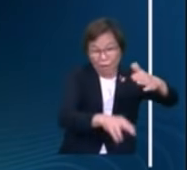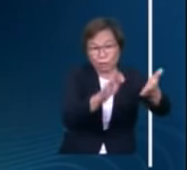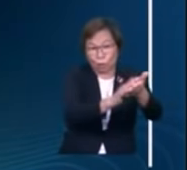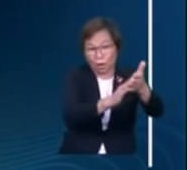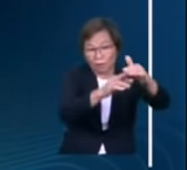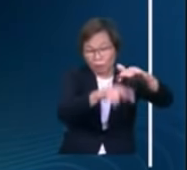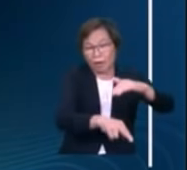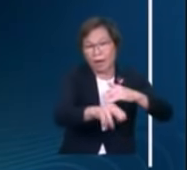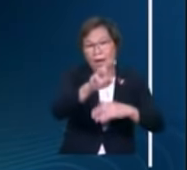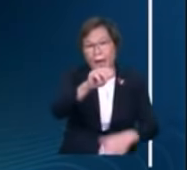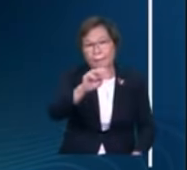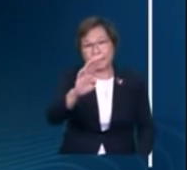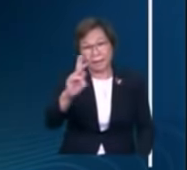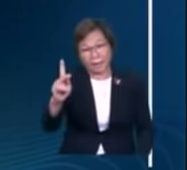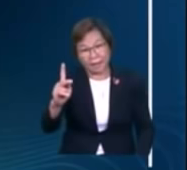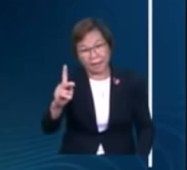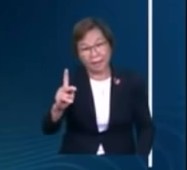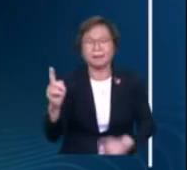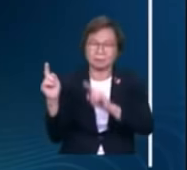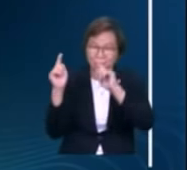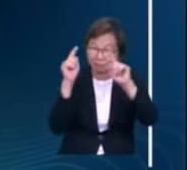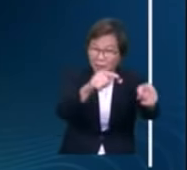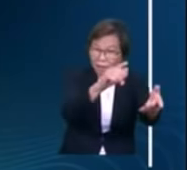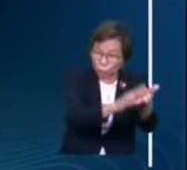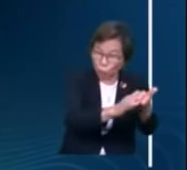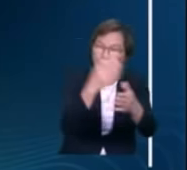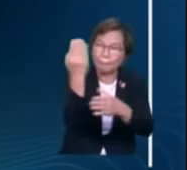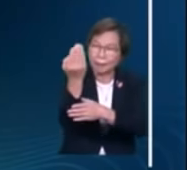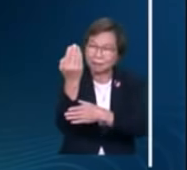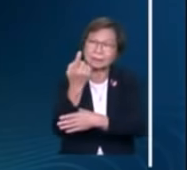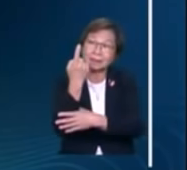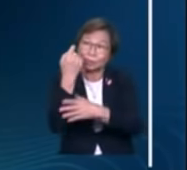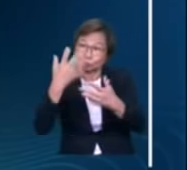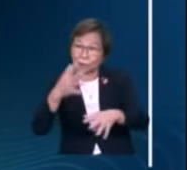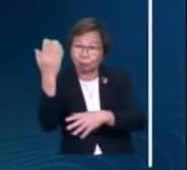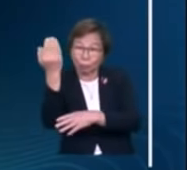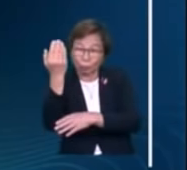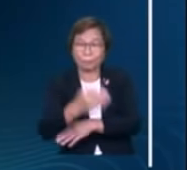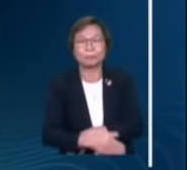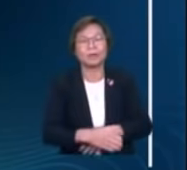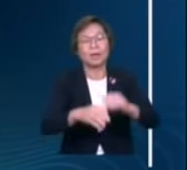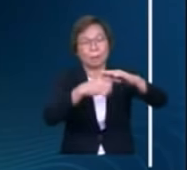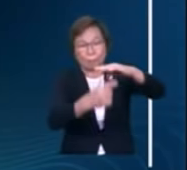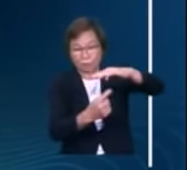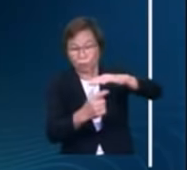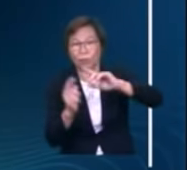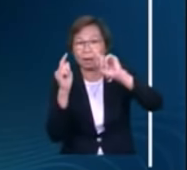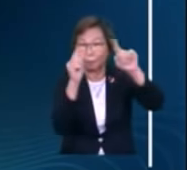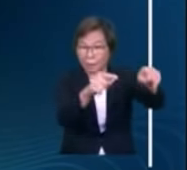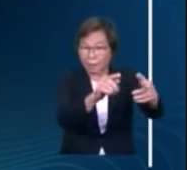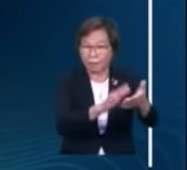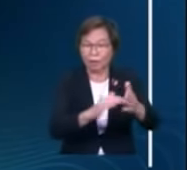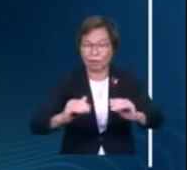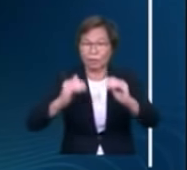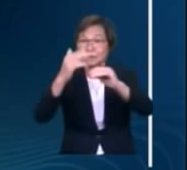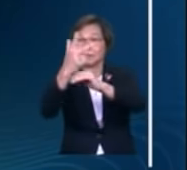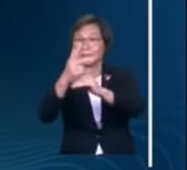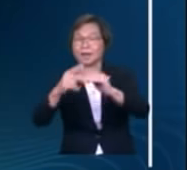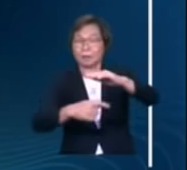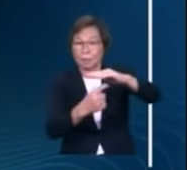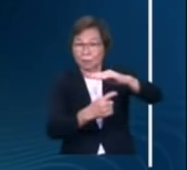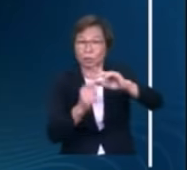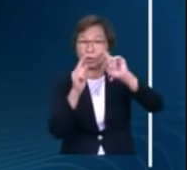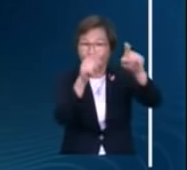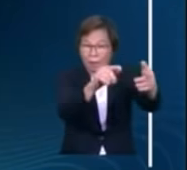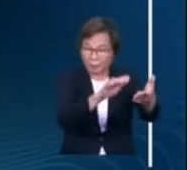mode MB key masih hadir di biasa tadi kita sebut murid prasekolah hadir dia ingat masa tiga prasekolah